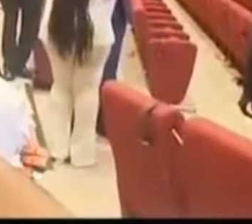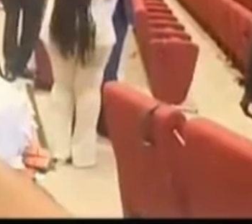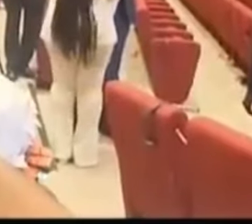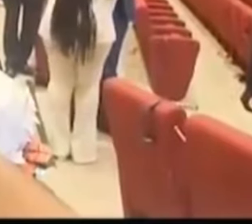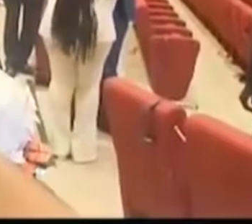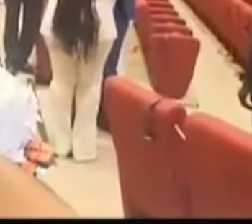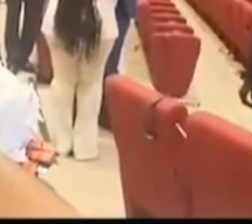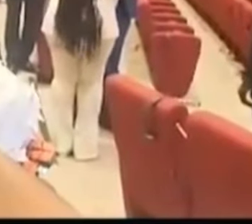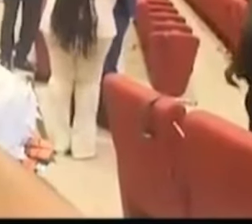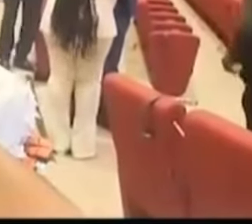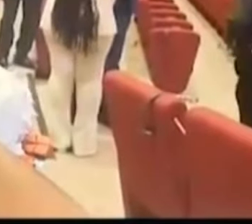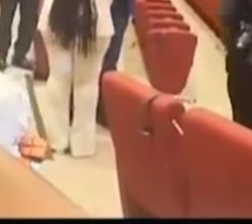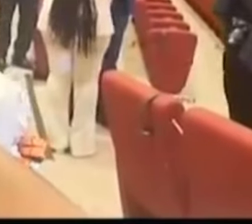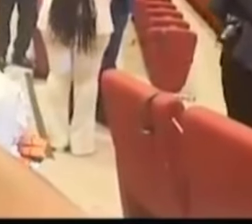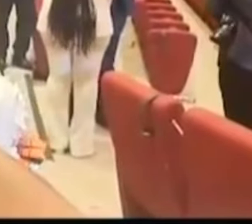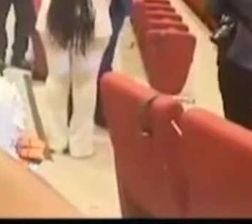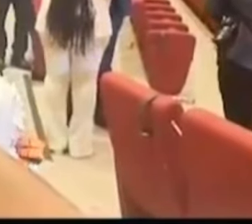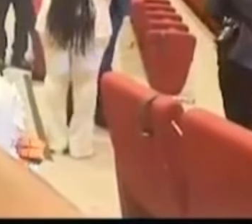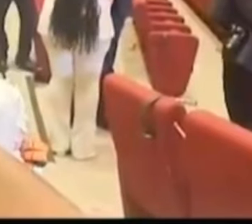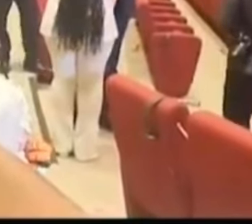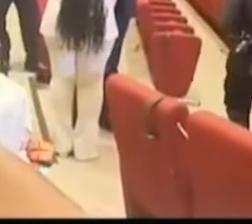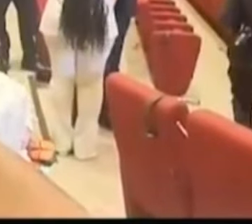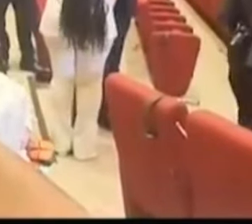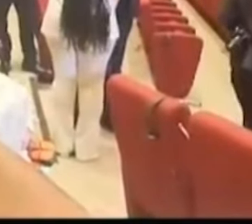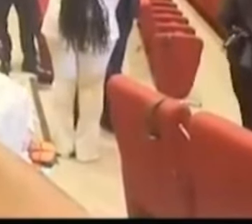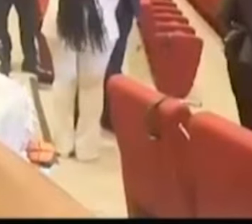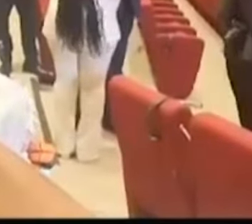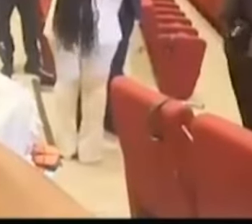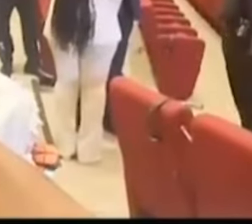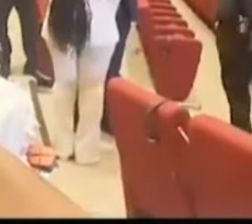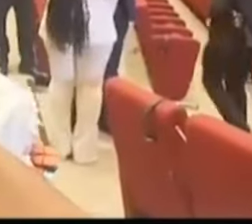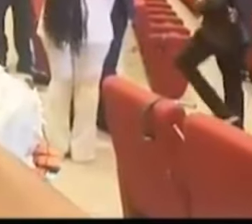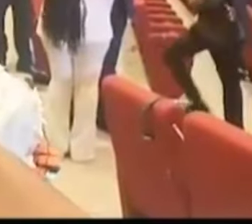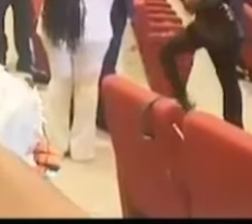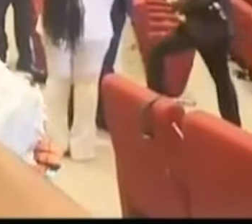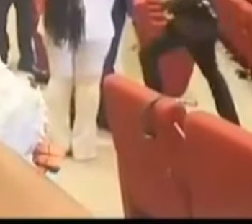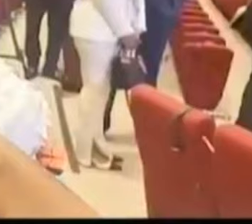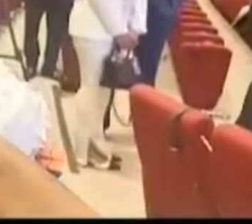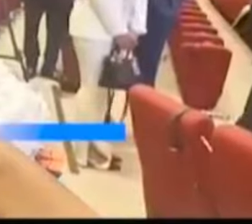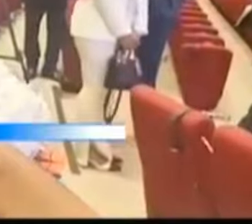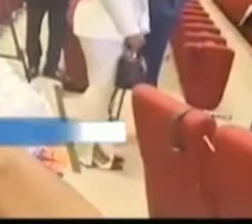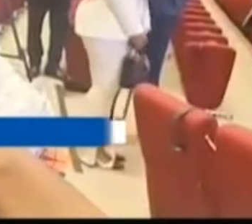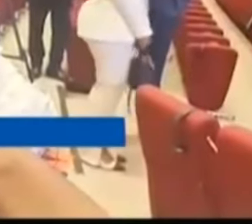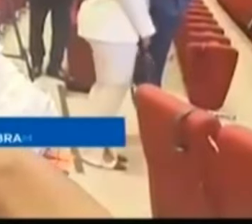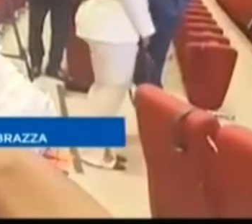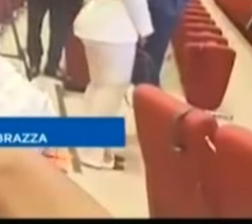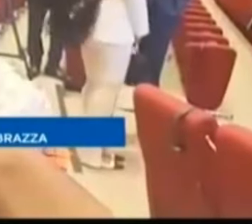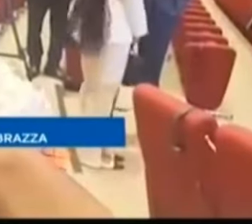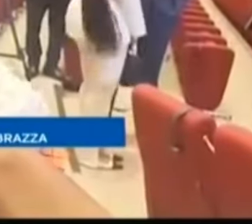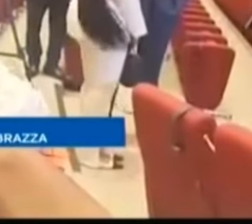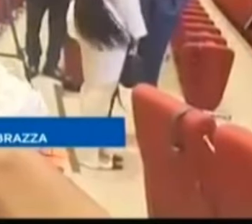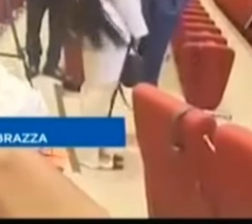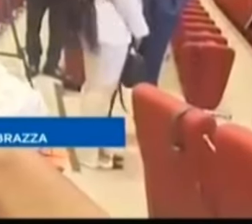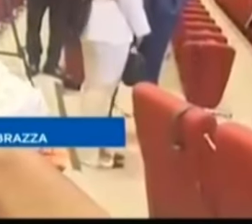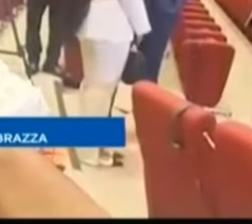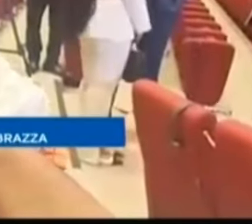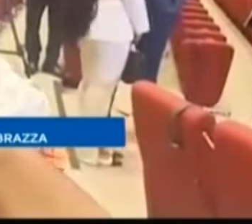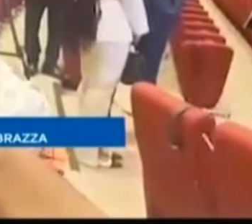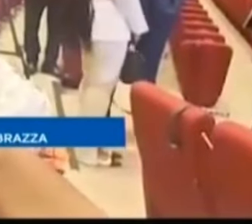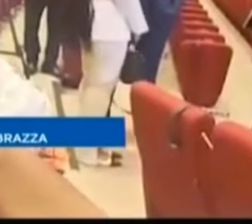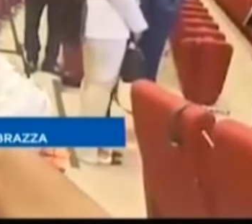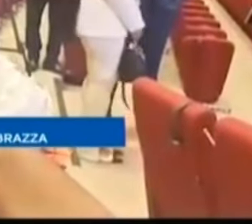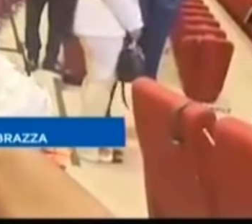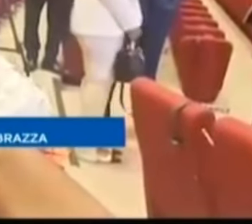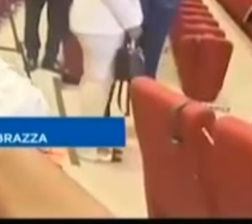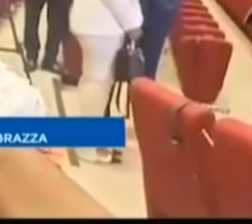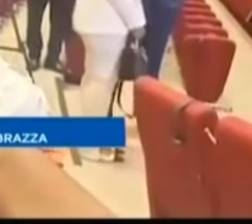qui comprennent, nous tous devons comprendre bien fondé, le fait que demain nous puissions sauver cette planète. Nous, déjà au niveau de la ville de Pointe-Noire, de la mairie de Pointe-Noire,